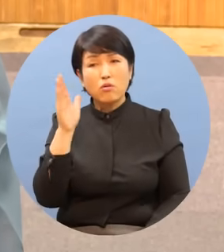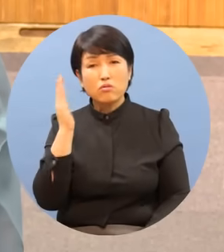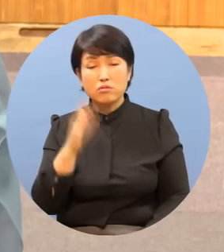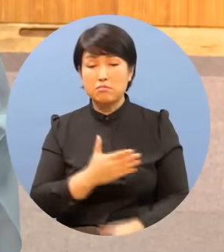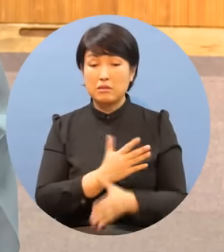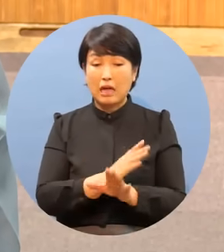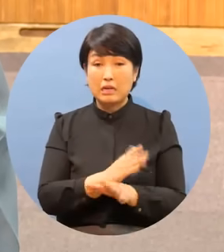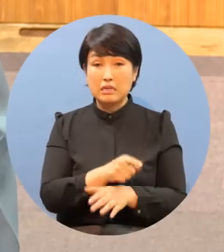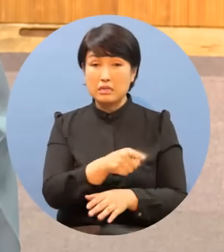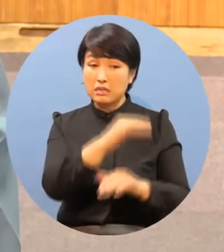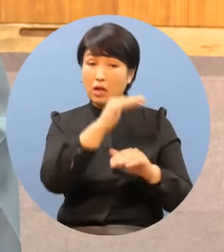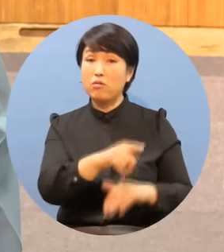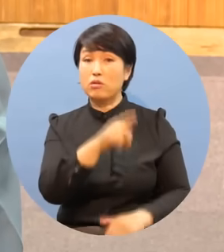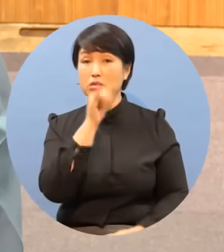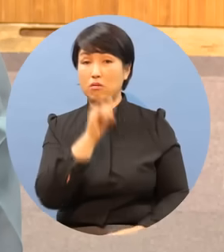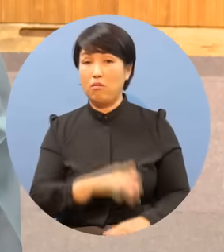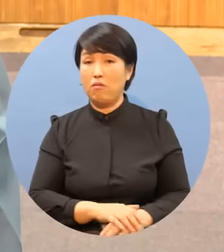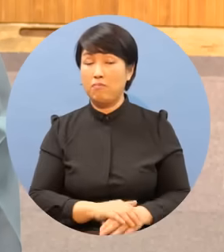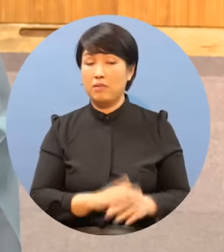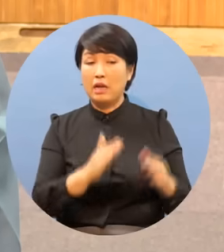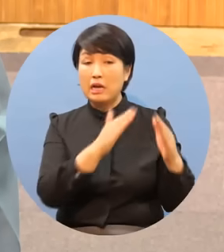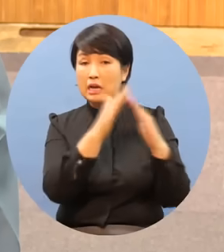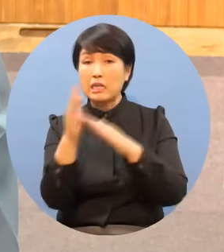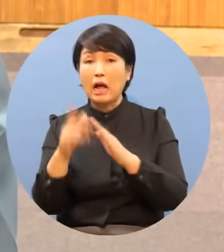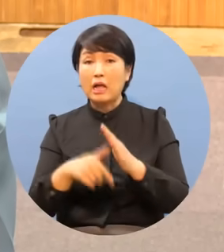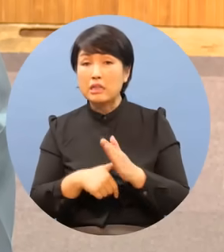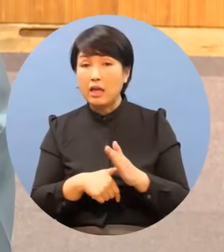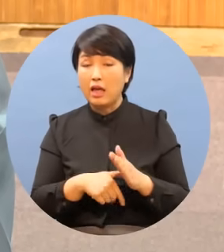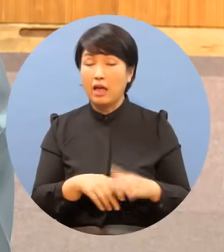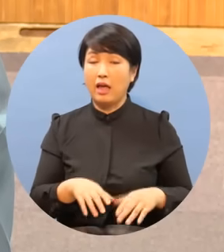그 개그도 못 봤어요. 이사 갈 때는